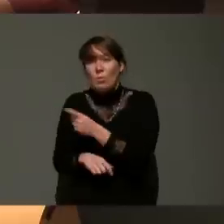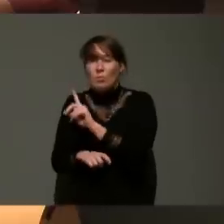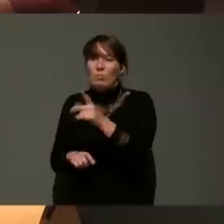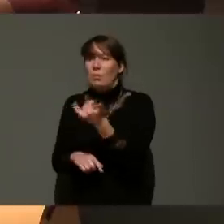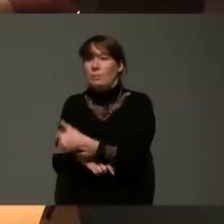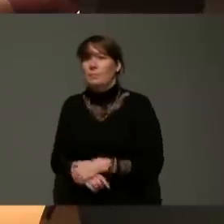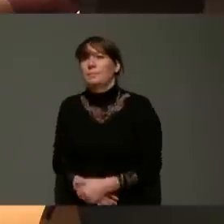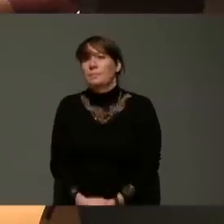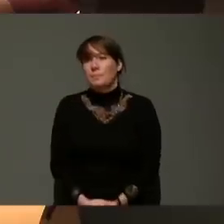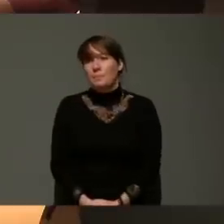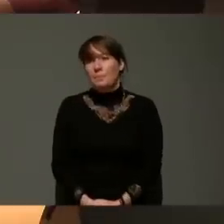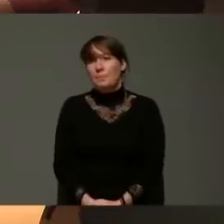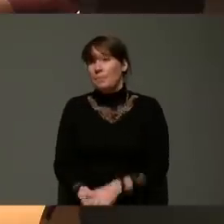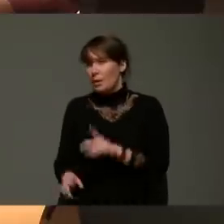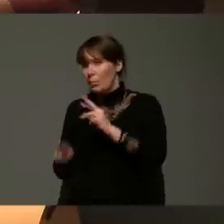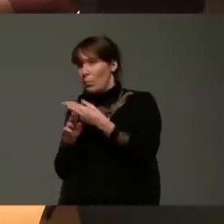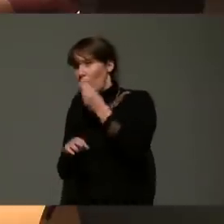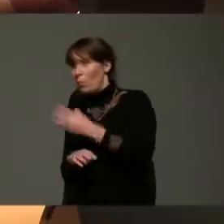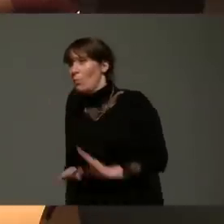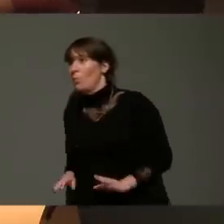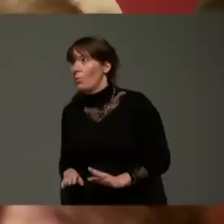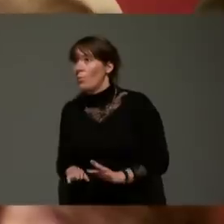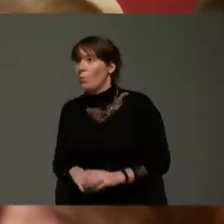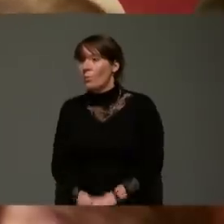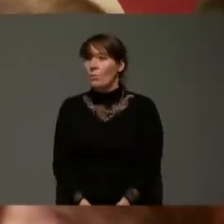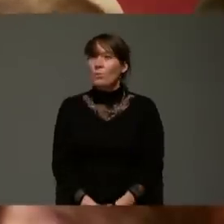inutile. J'ai répondu ?